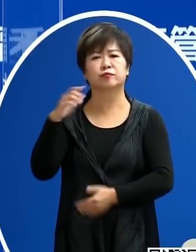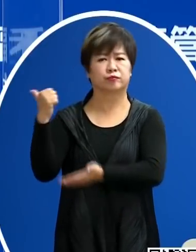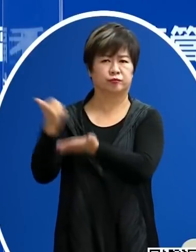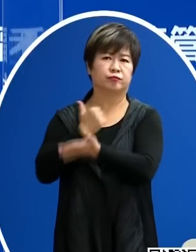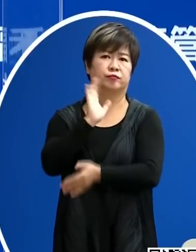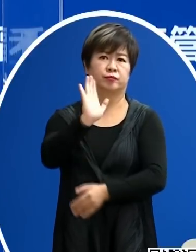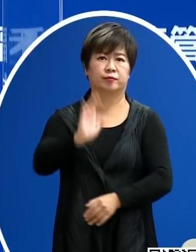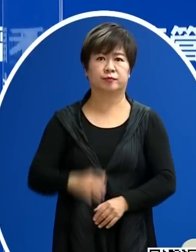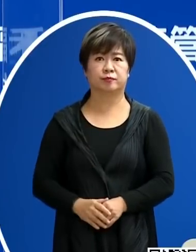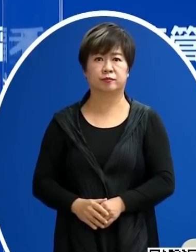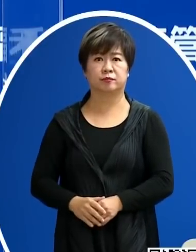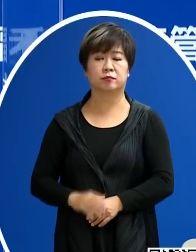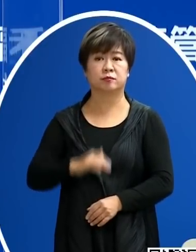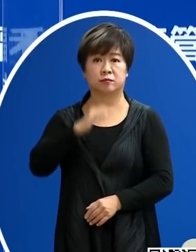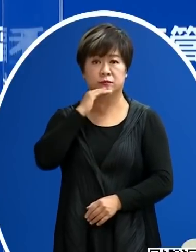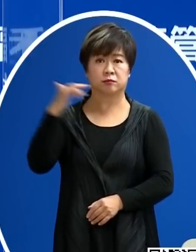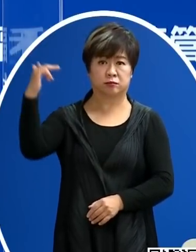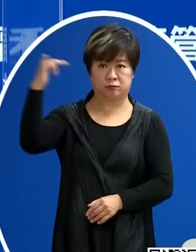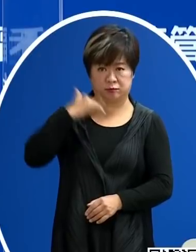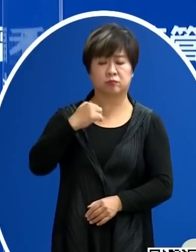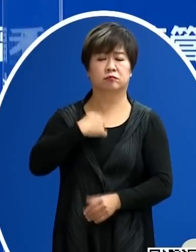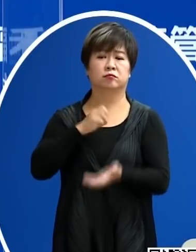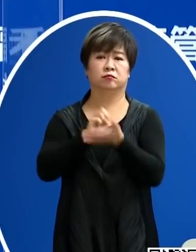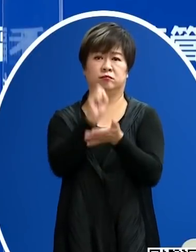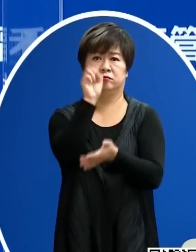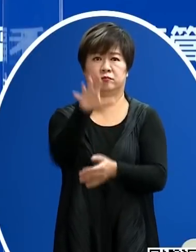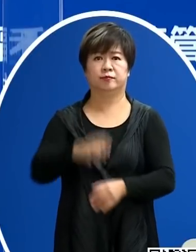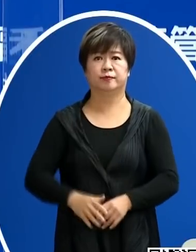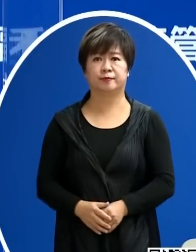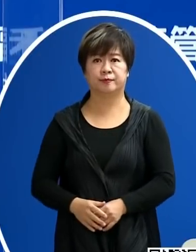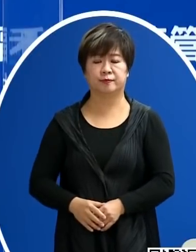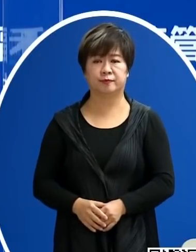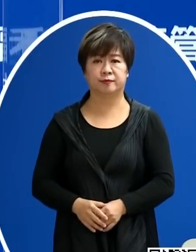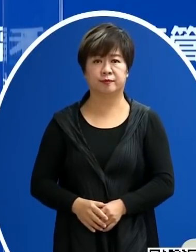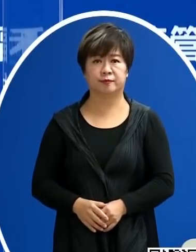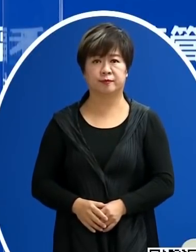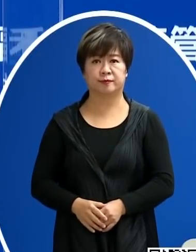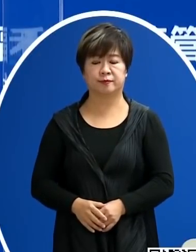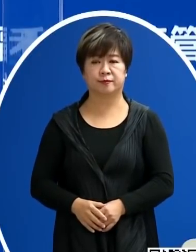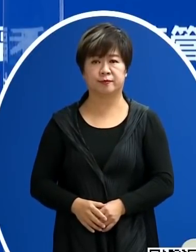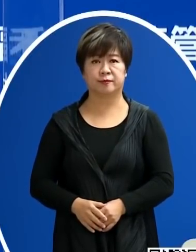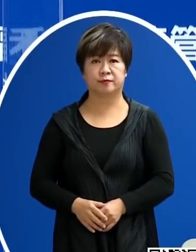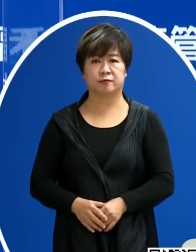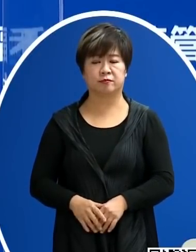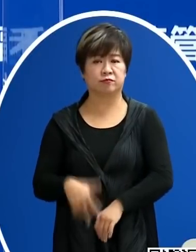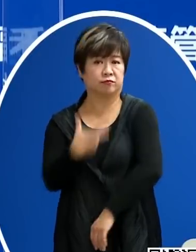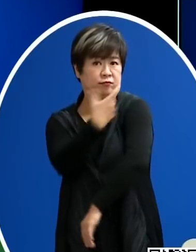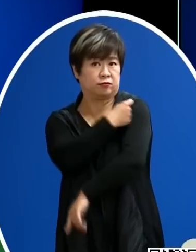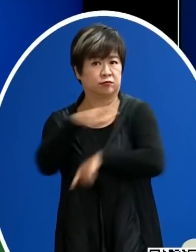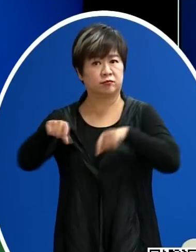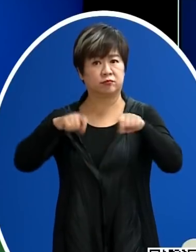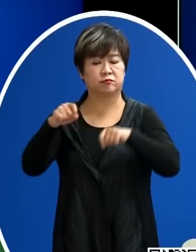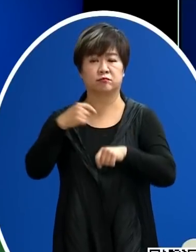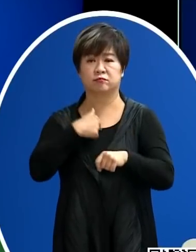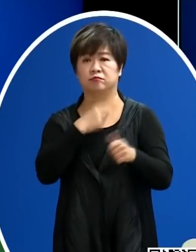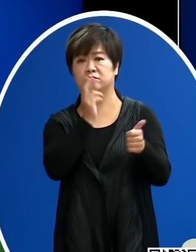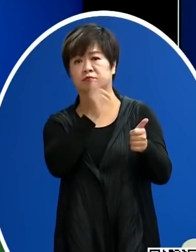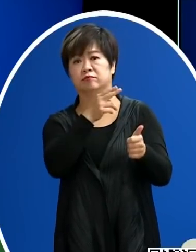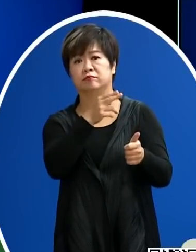来哈。那到的时候再跟大家做报告。好，那至于这批施打计划，那是请那